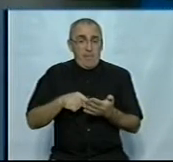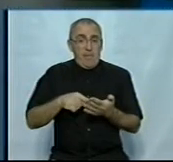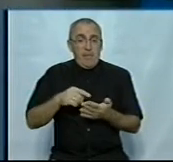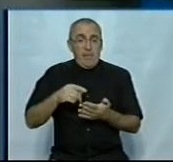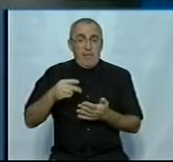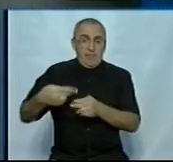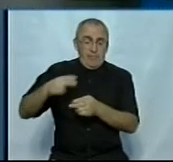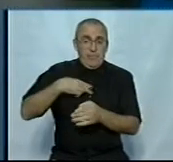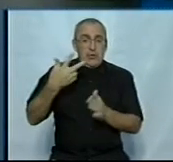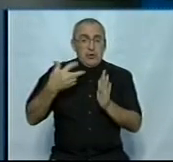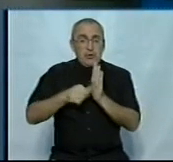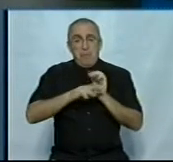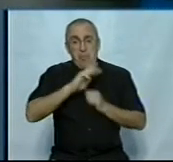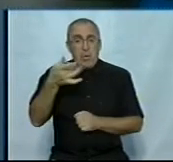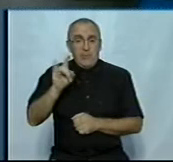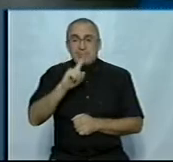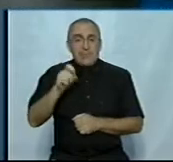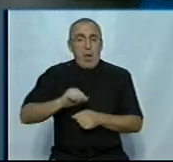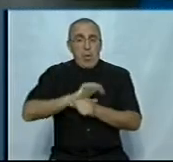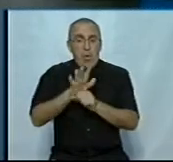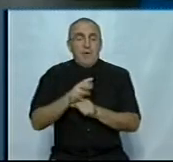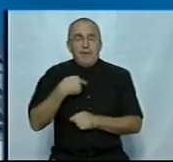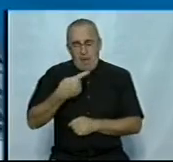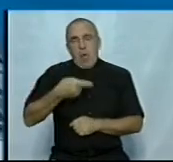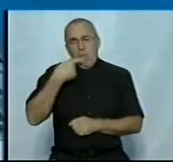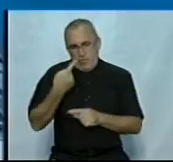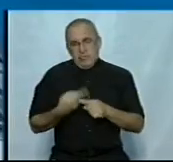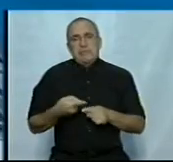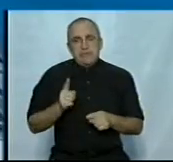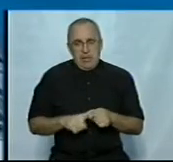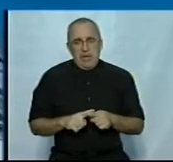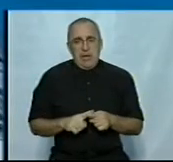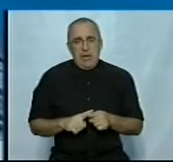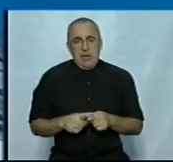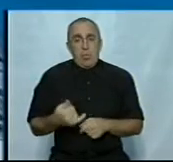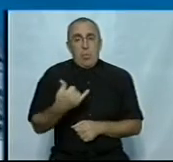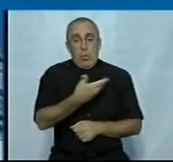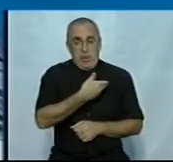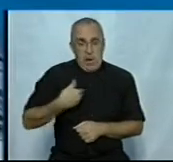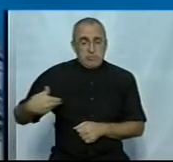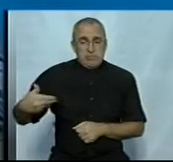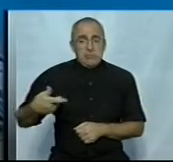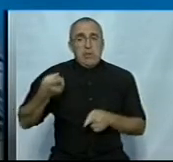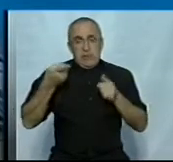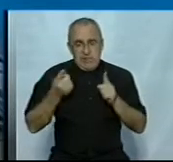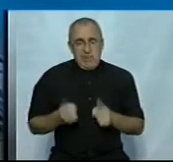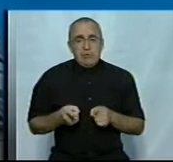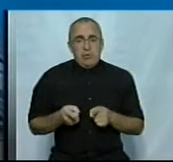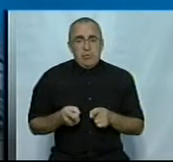мільйонів гривень за коронавірус? Я говорив про це, і в нас дійсно